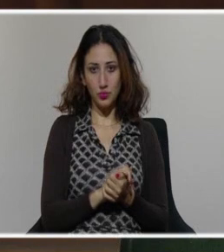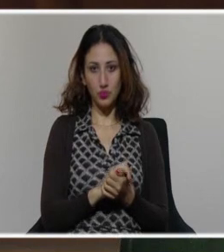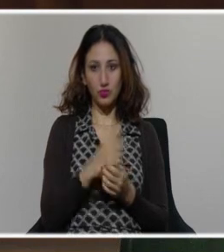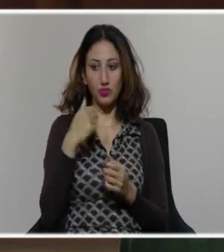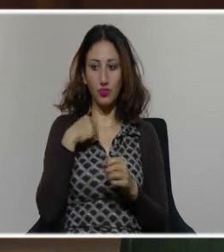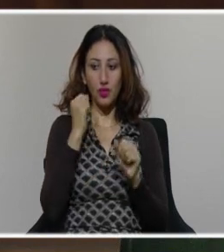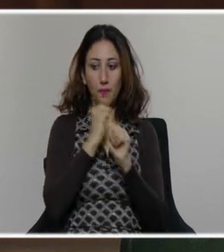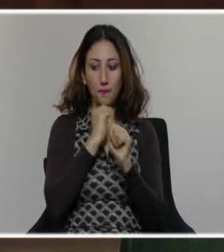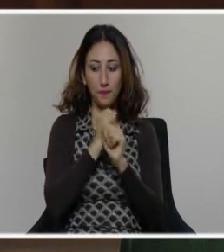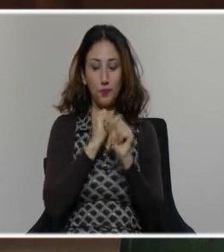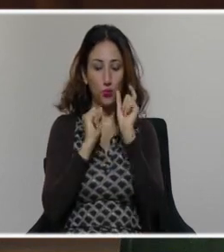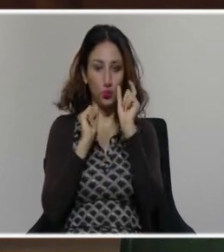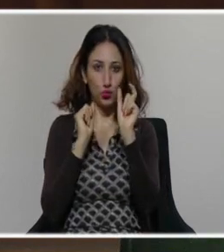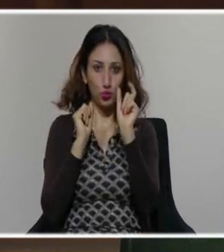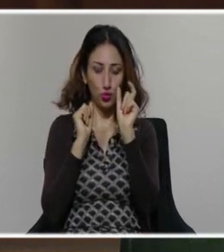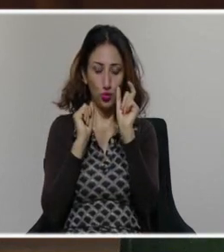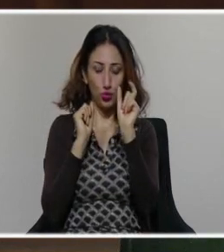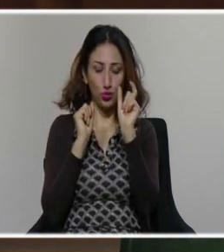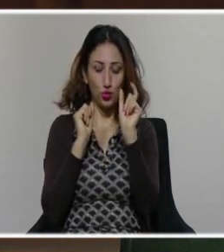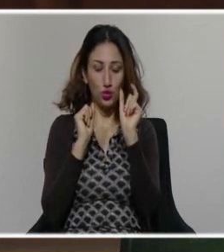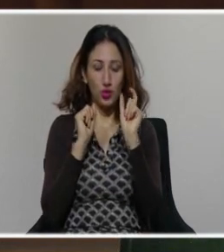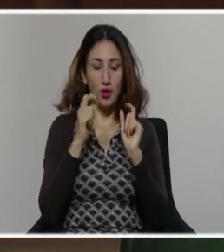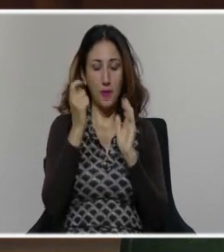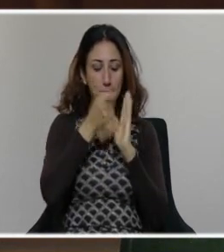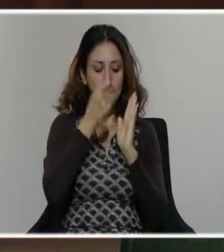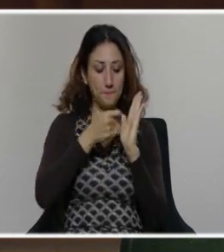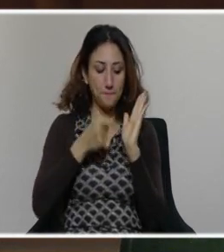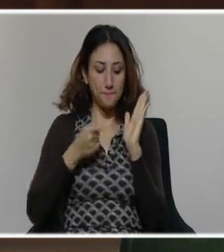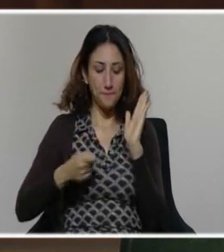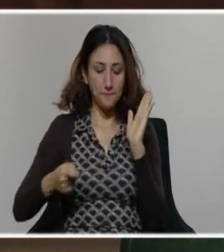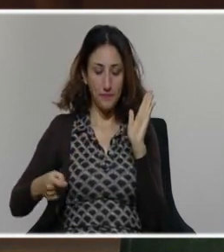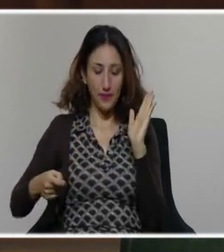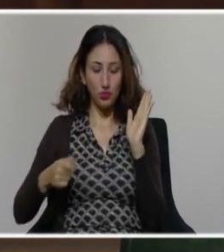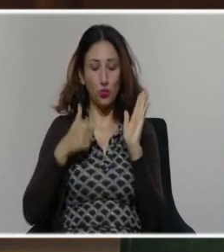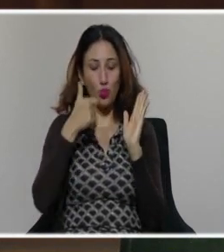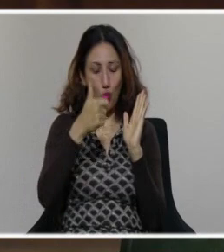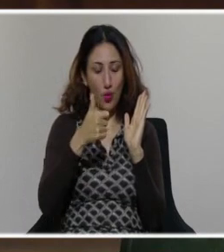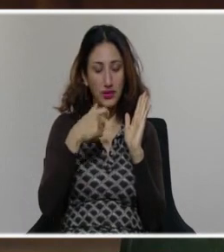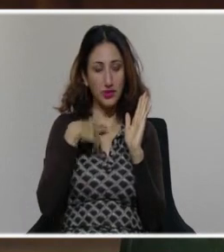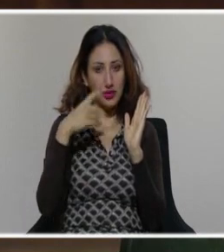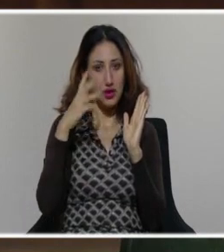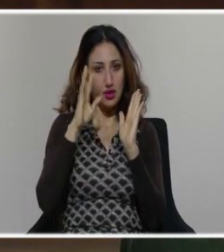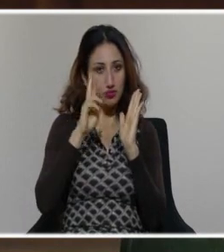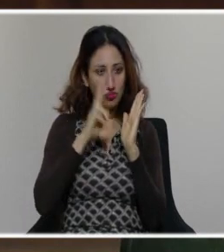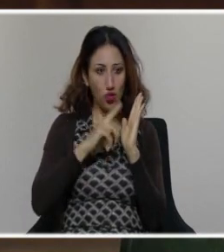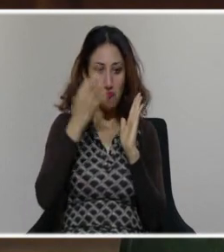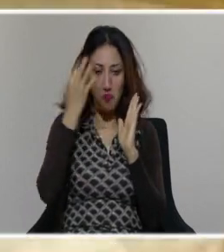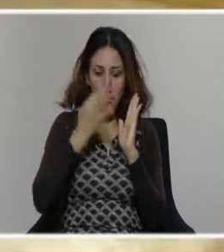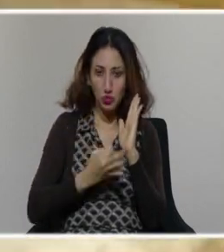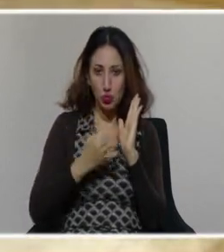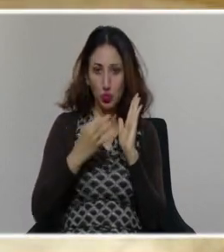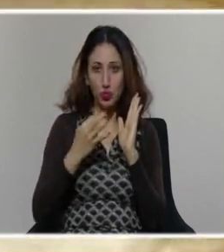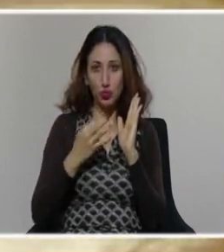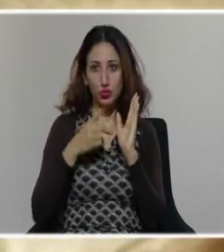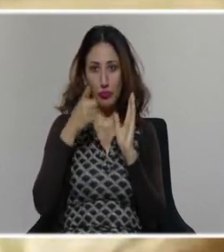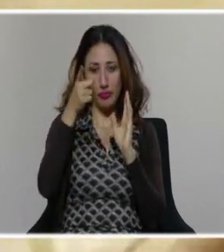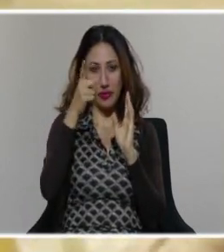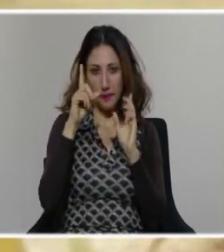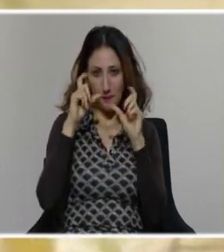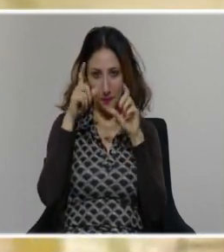دوري الحقيقة هو يعني كان مكتوب كويس قوي، وكل الأدوار كانت مكتوبة طبعا بشكل جميل جدا. أنا